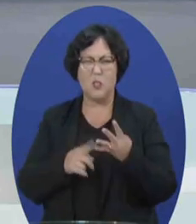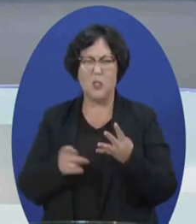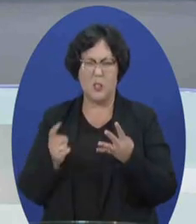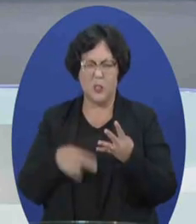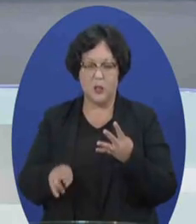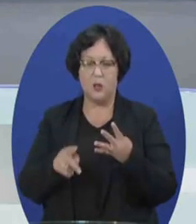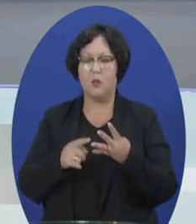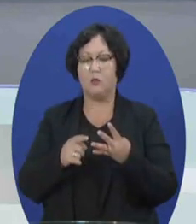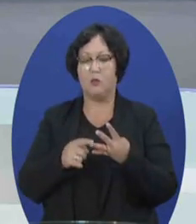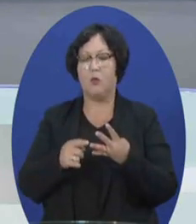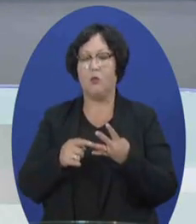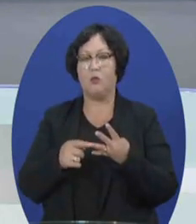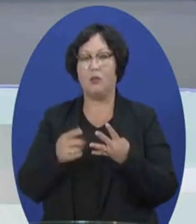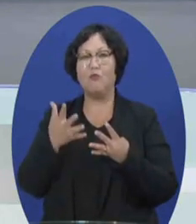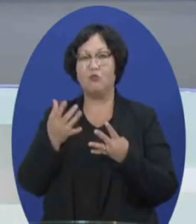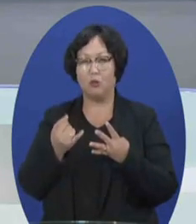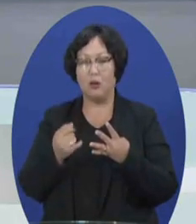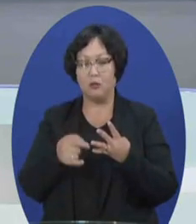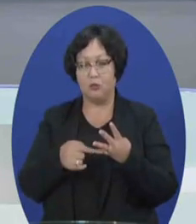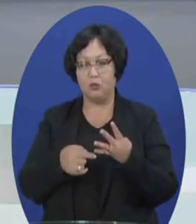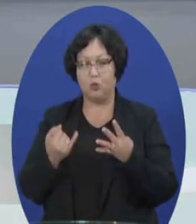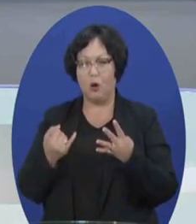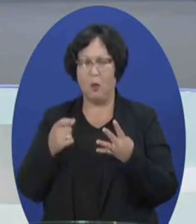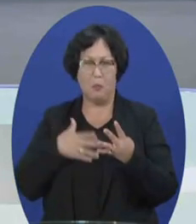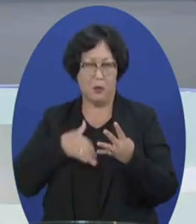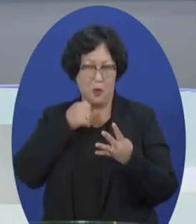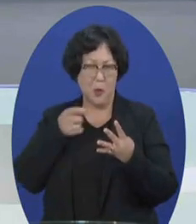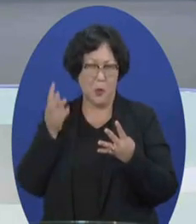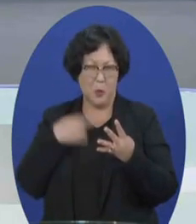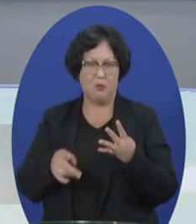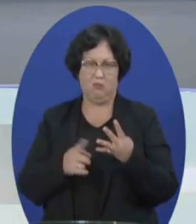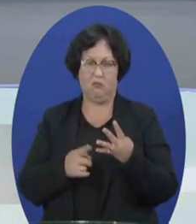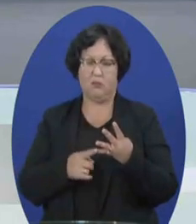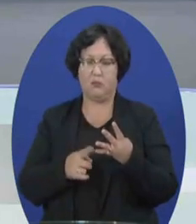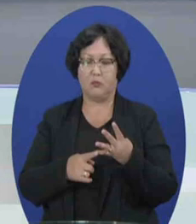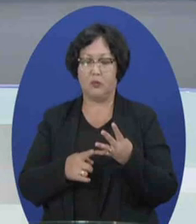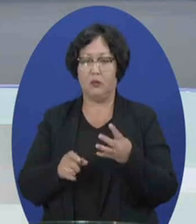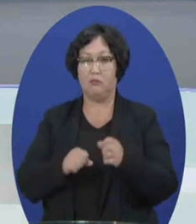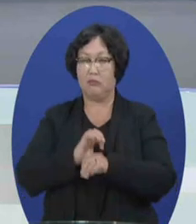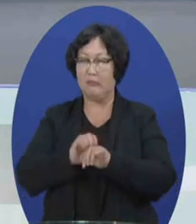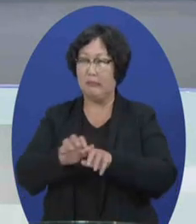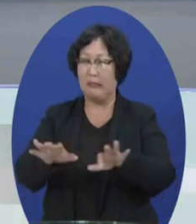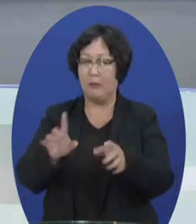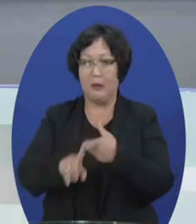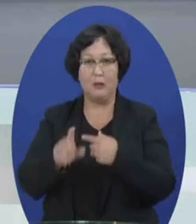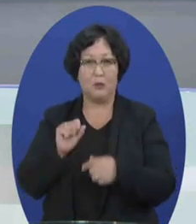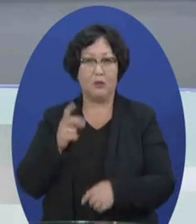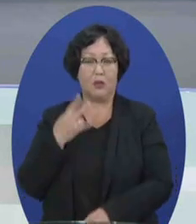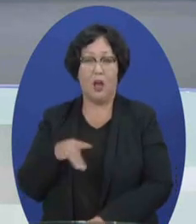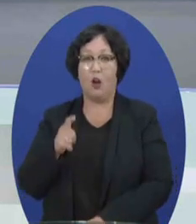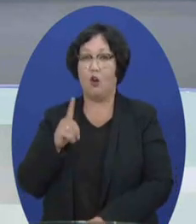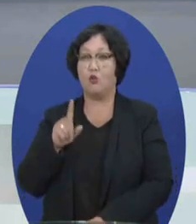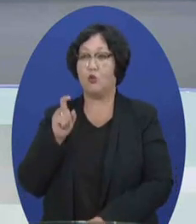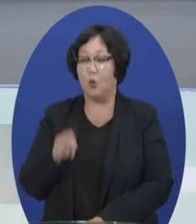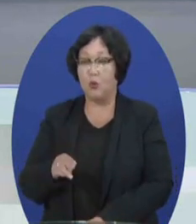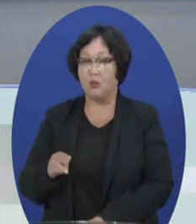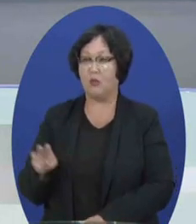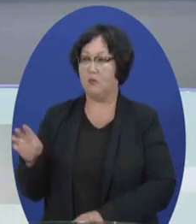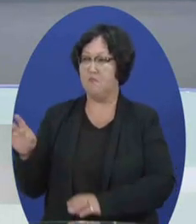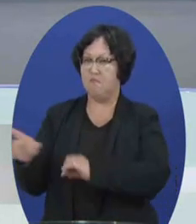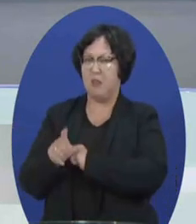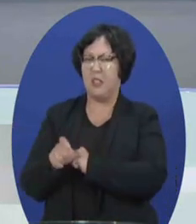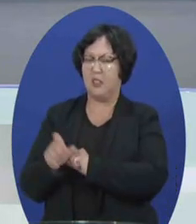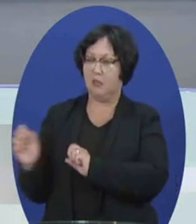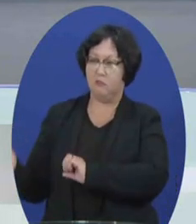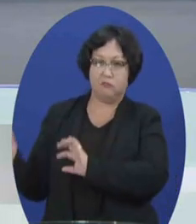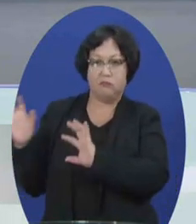6 хүн нэг хүнд байна. За хүн амын дунд халдвар тарах эрсдэл маш өндөр байгаа тул халдвар төвчин судлалын үндэсний төвөөс томилогдсон үндэсний зөвлөх багийн